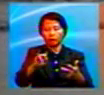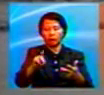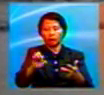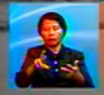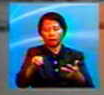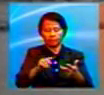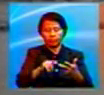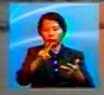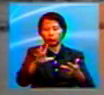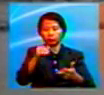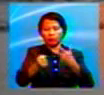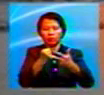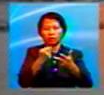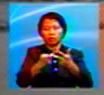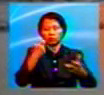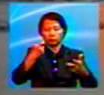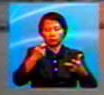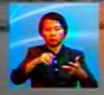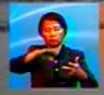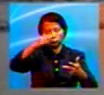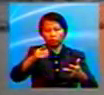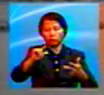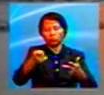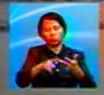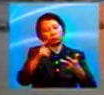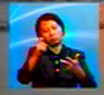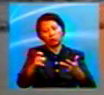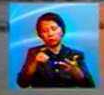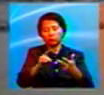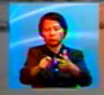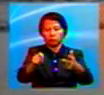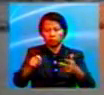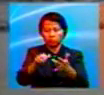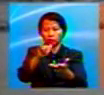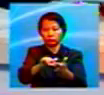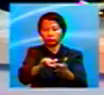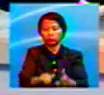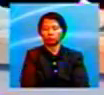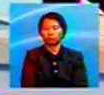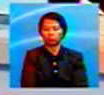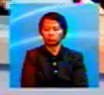Yusof, 25 tahun dari Felda Bukit Goh, telah meninggal dunia di tempat kejadian.